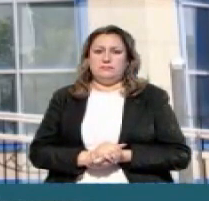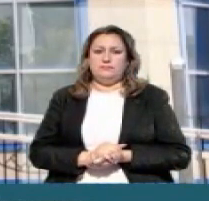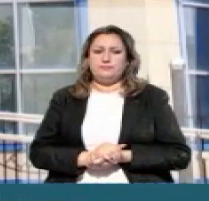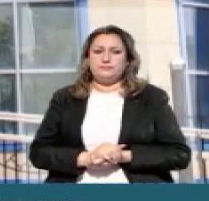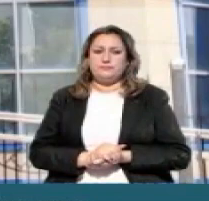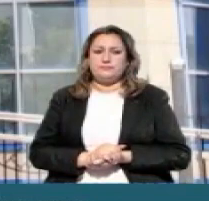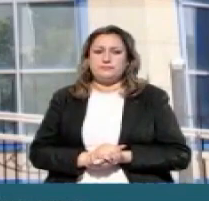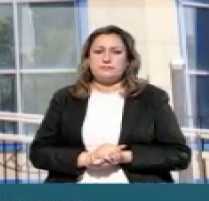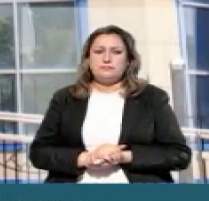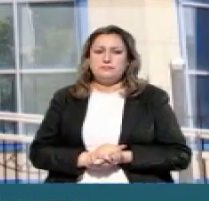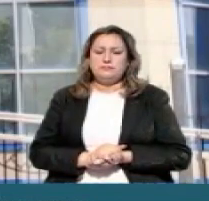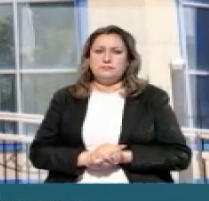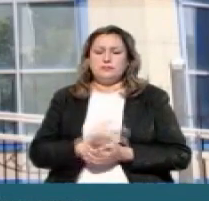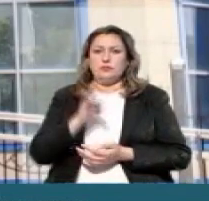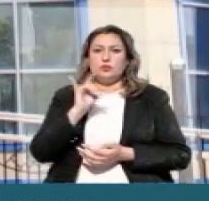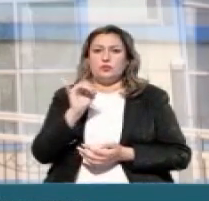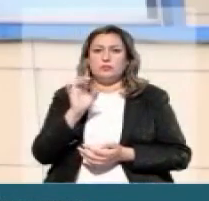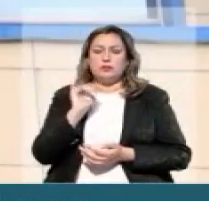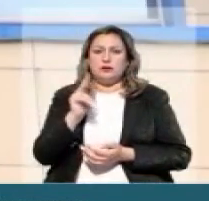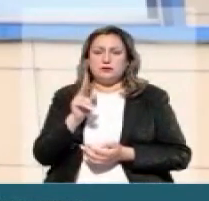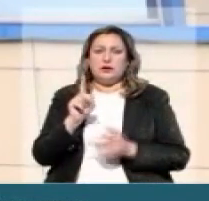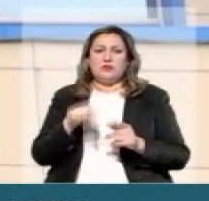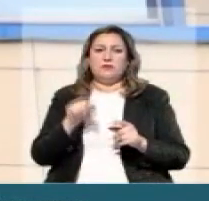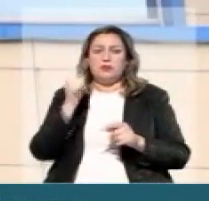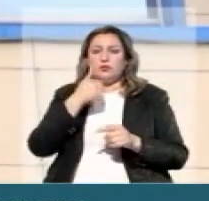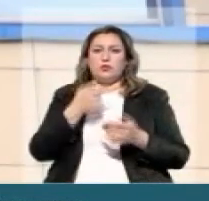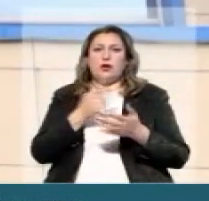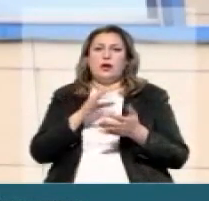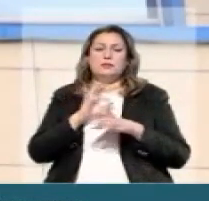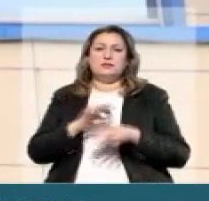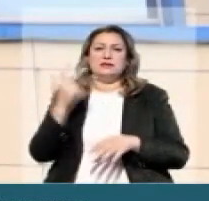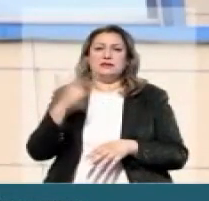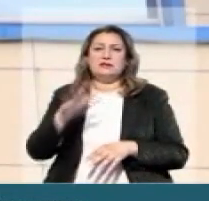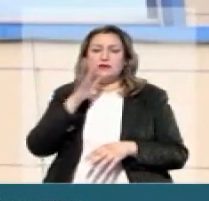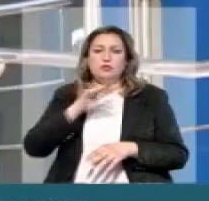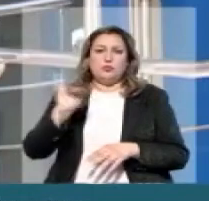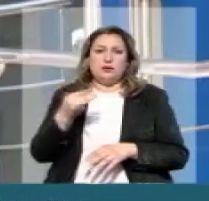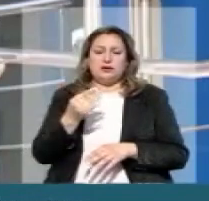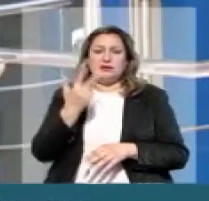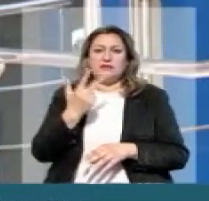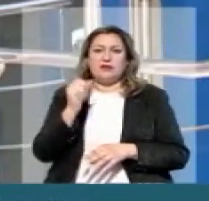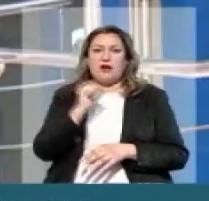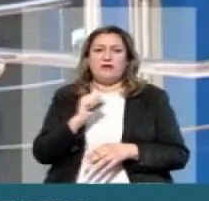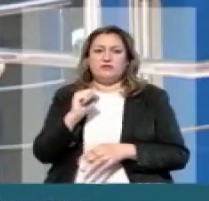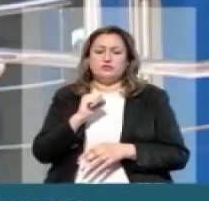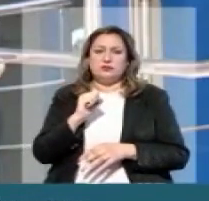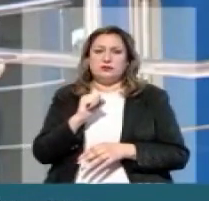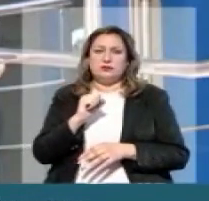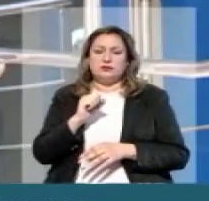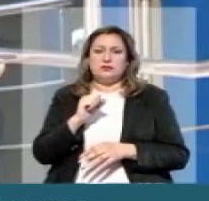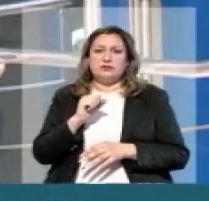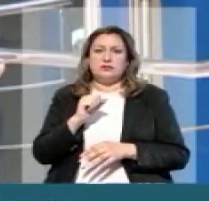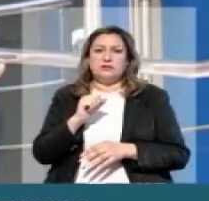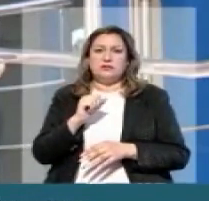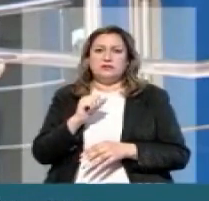Нұрбанк биылғы жылы тамыз айының 3-ші жылдызында 30 жылдық мерейтойын тойлайды. Бұндай ұзақ жылдық табысты қызметтің құпиясы